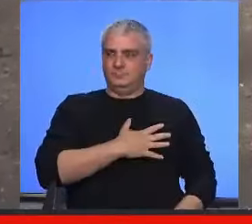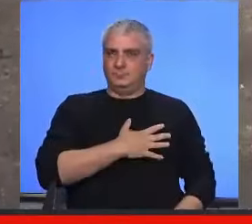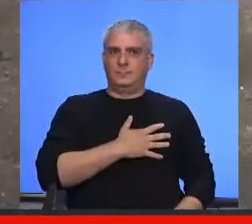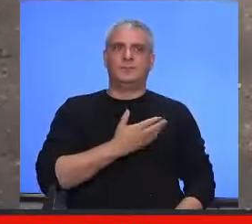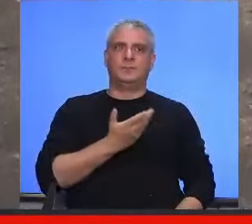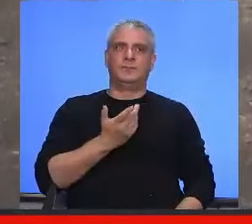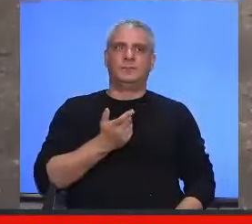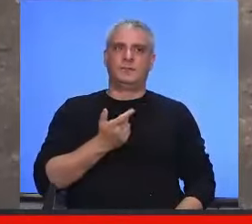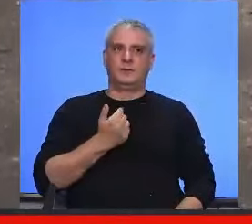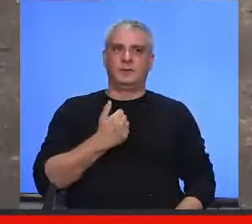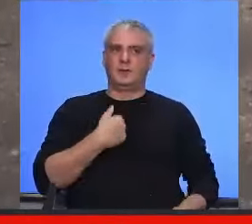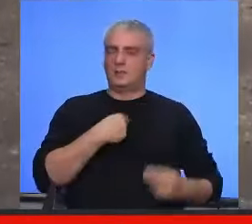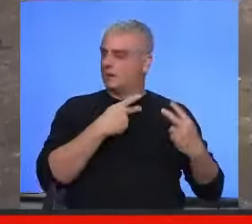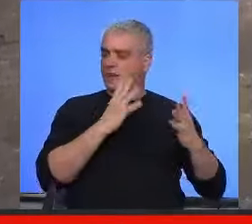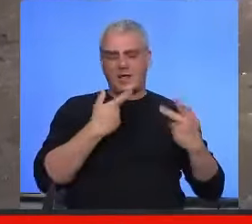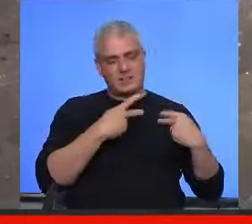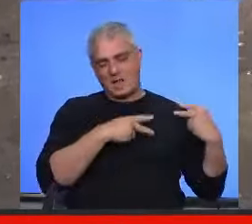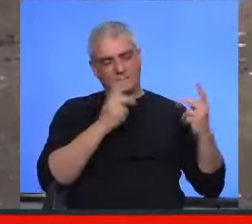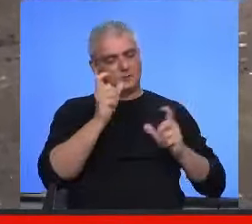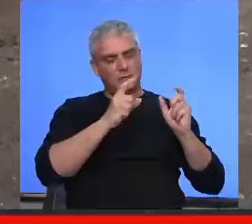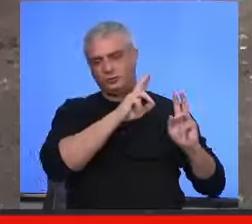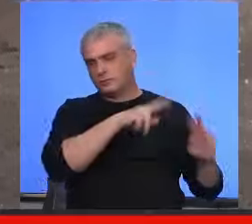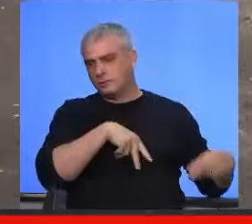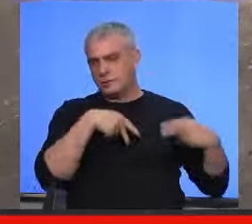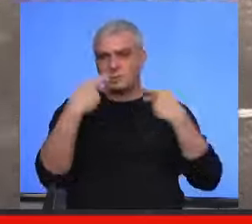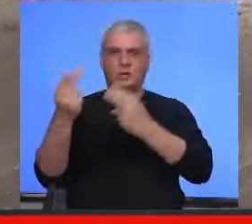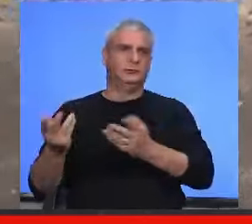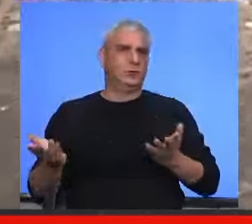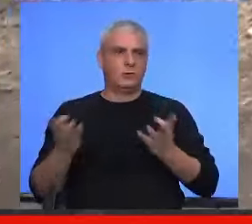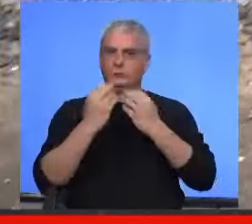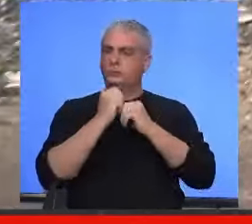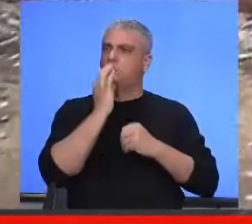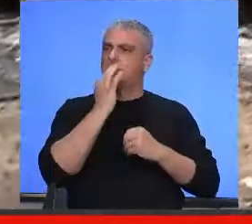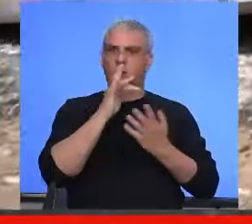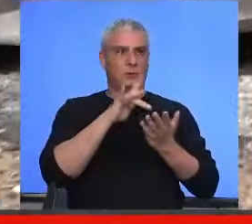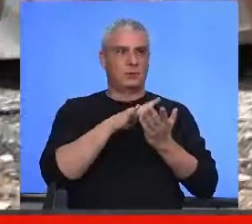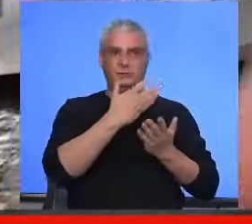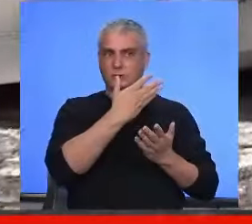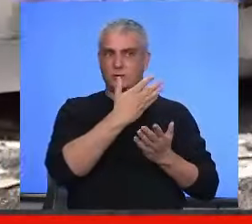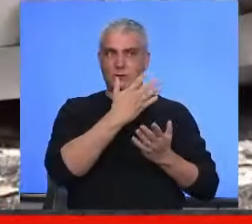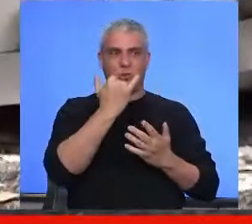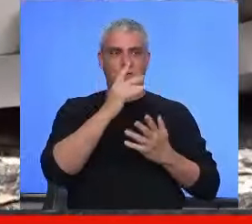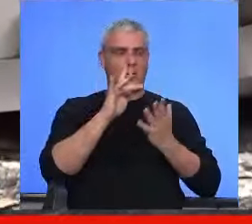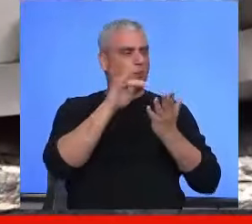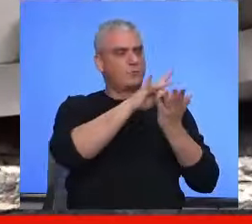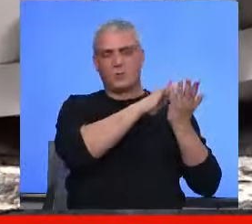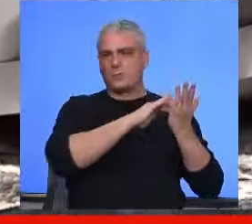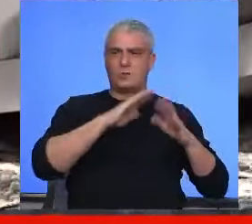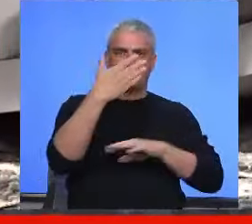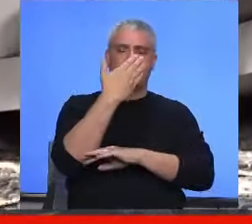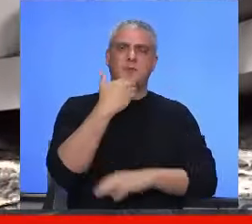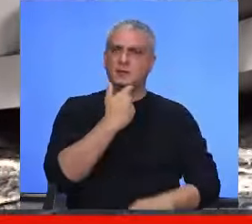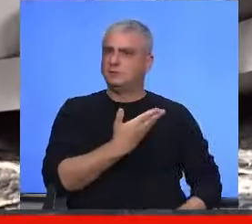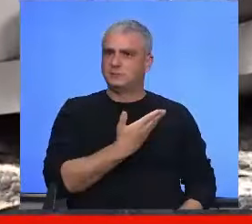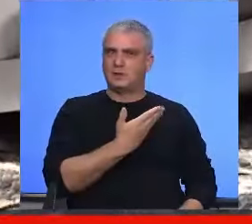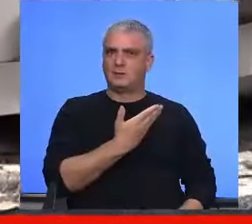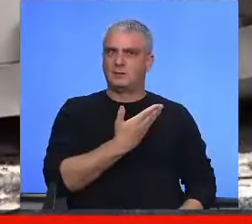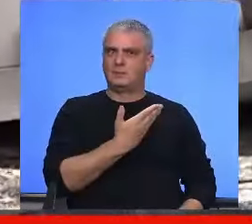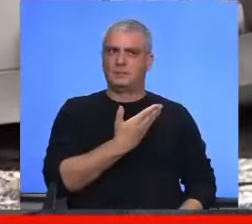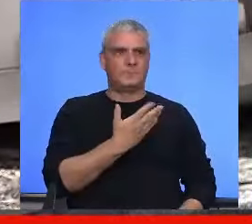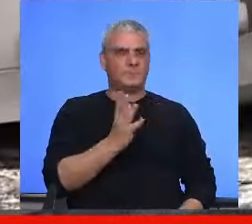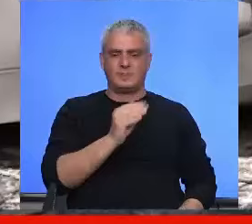איזשהו מקום, איך אני מחזיר תושבי אביבים. המשפחות הצעירות יושבות היום בכל מיני מקומות במדינת ישראל,